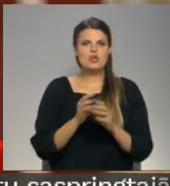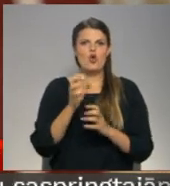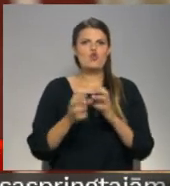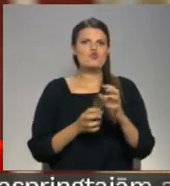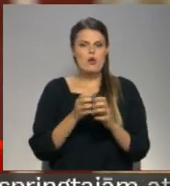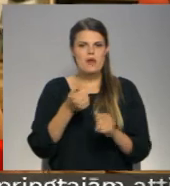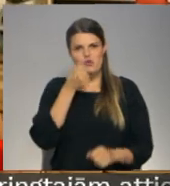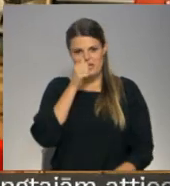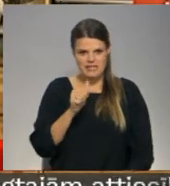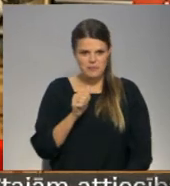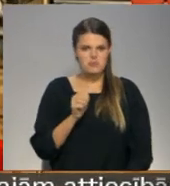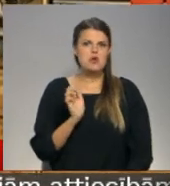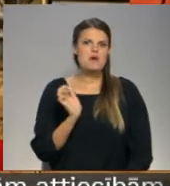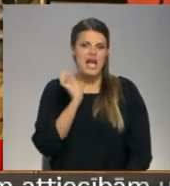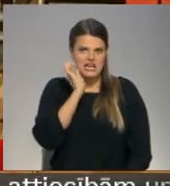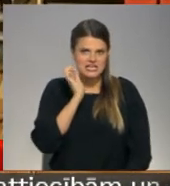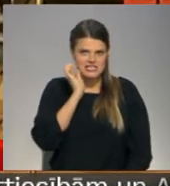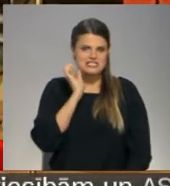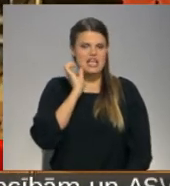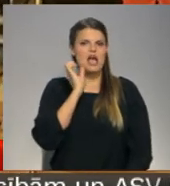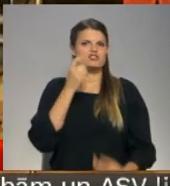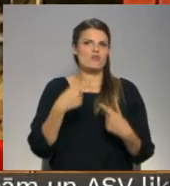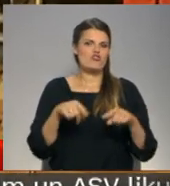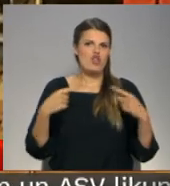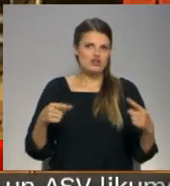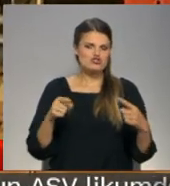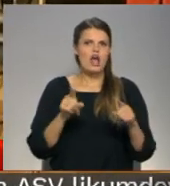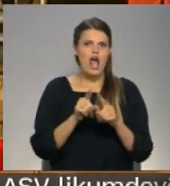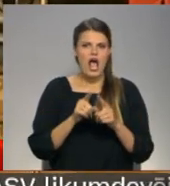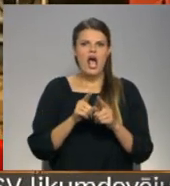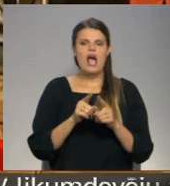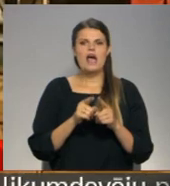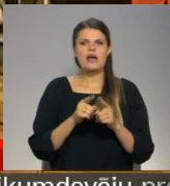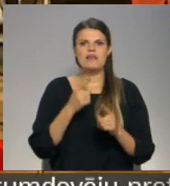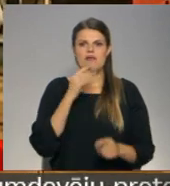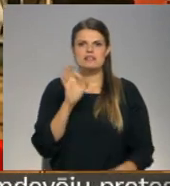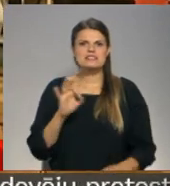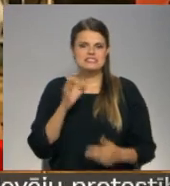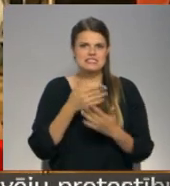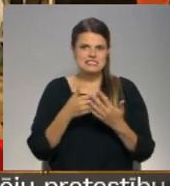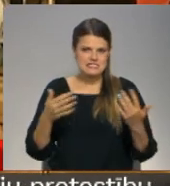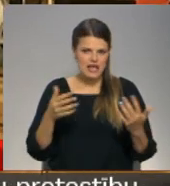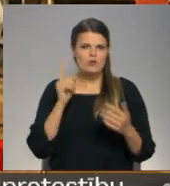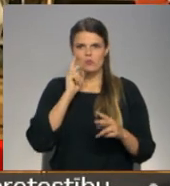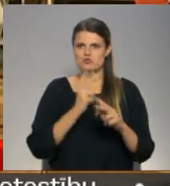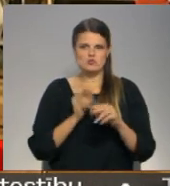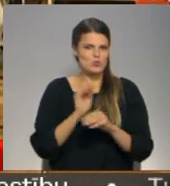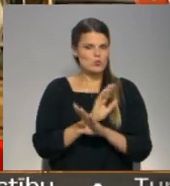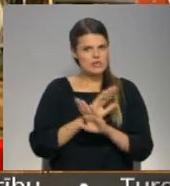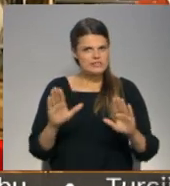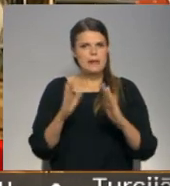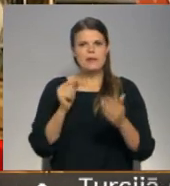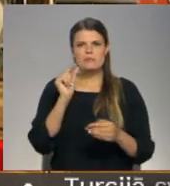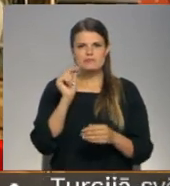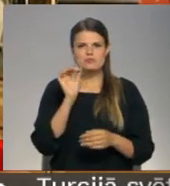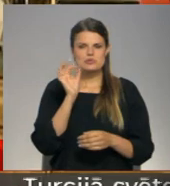tomātiem un ķiplokiem. Ar riekstiem, balriekstiem un kaltētām dzērveniem. Te viņš tāds ir. Viņam cukuru neliek, protams, nemaz, bet viņam ir tāds